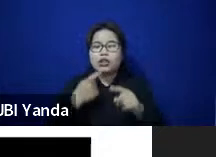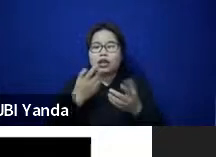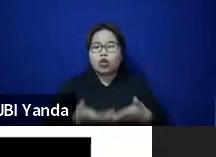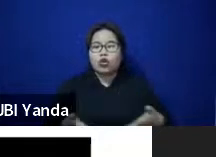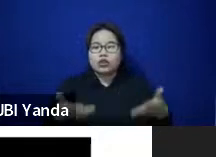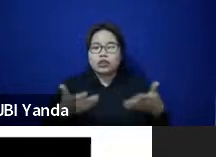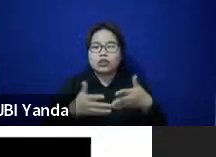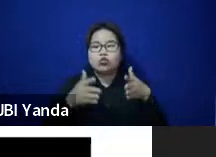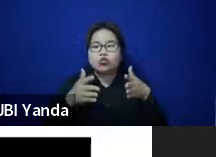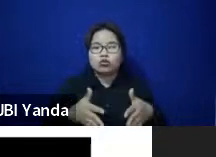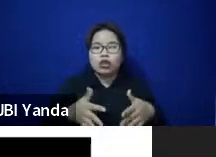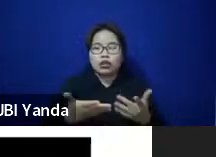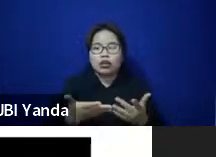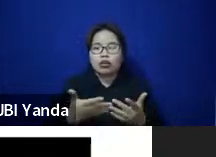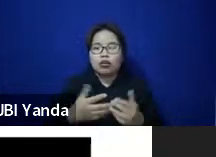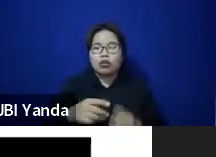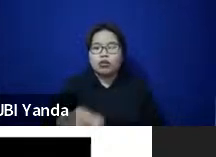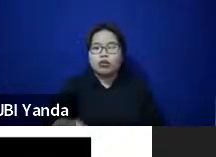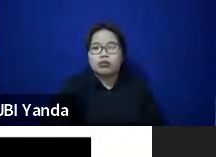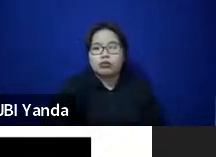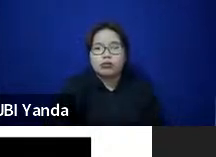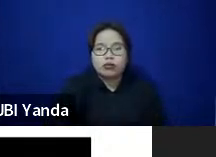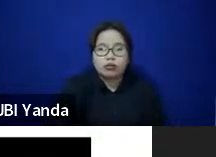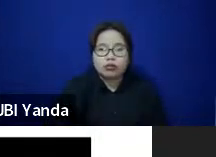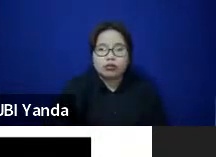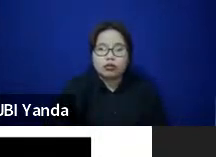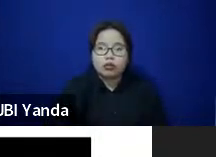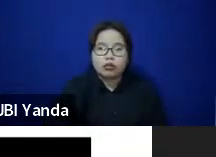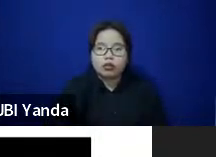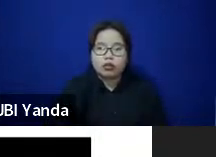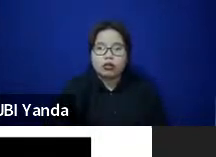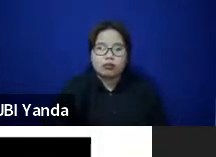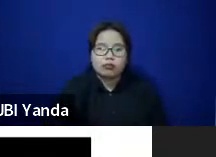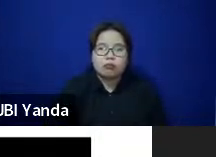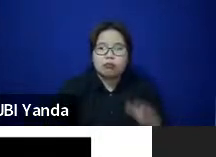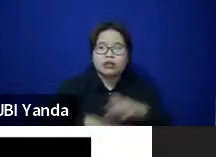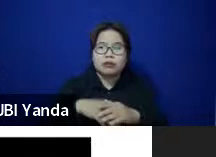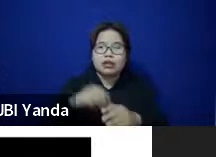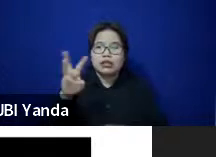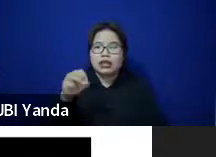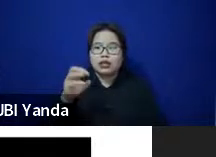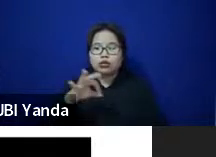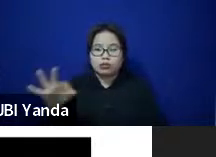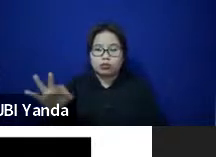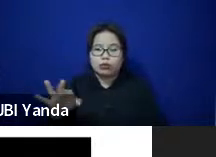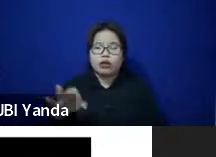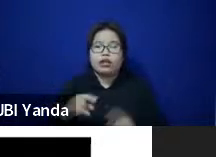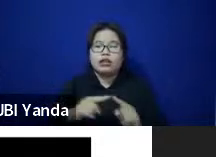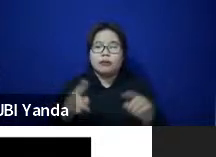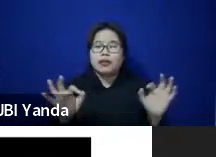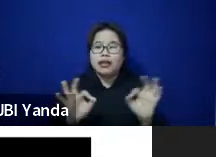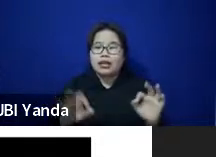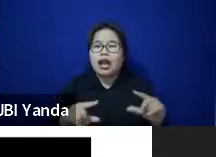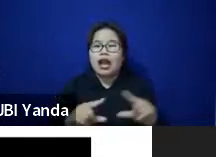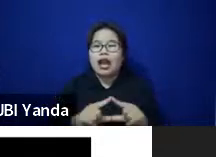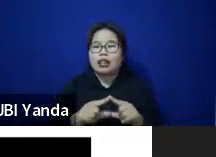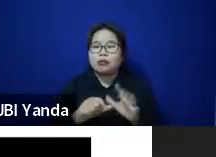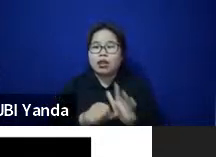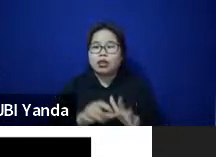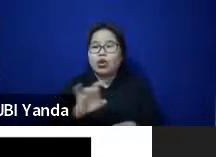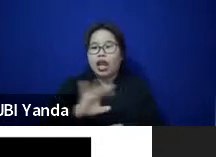tertentu dan crutches atau crook ya, itu maksimum 350.000. Tapi tidak ada alat bantu lain yang termasuk di